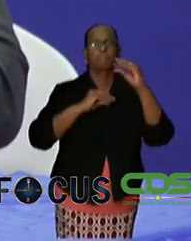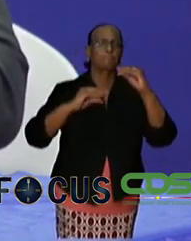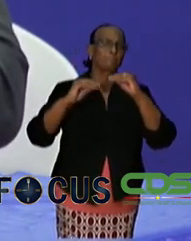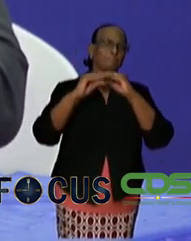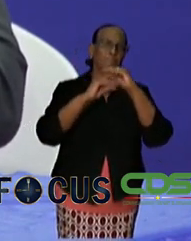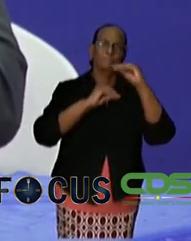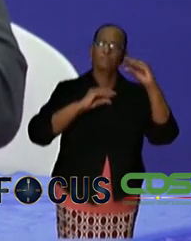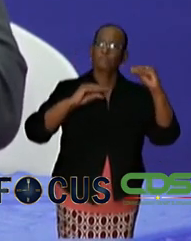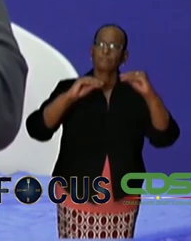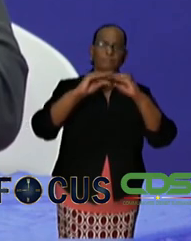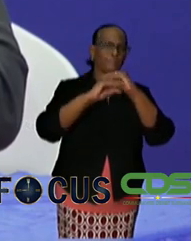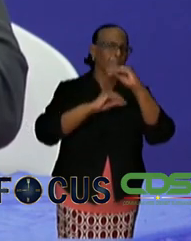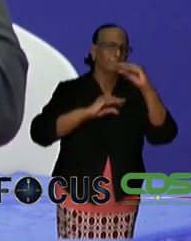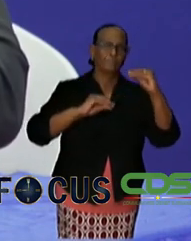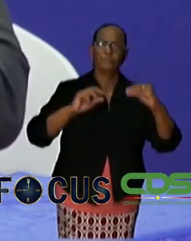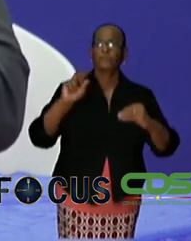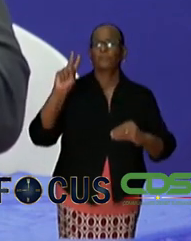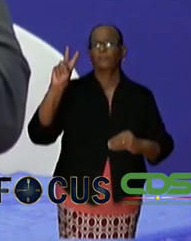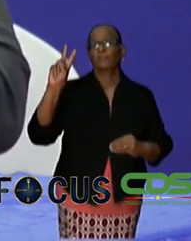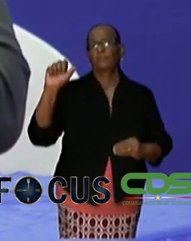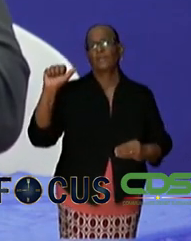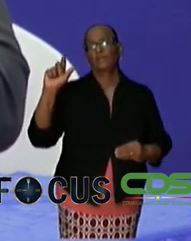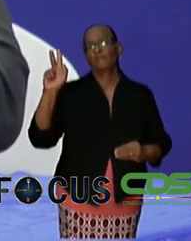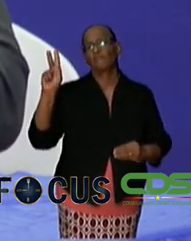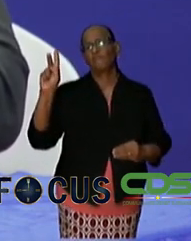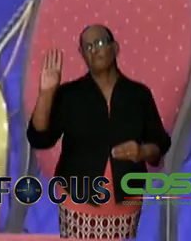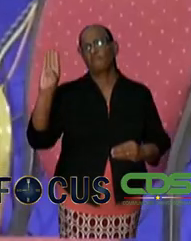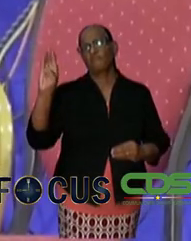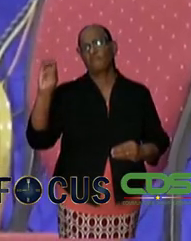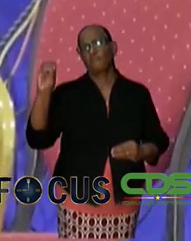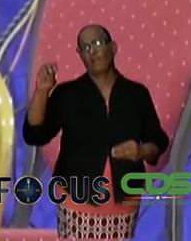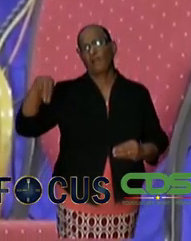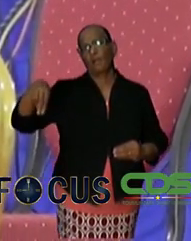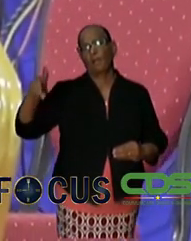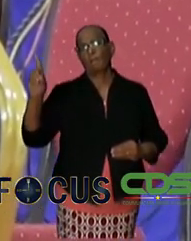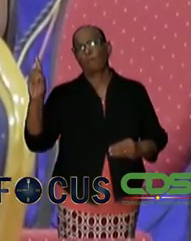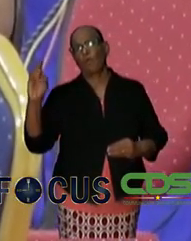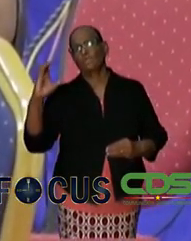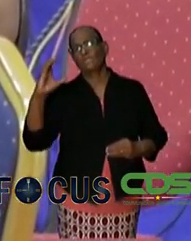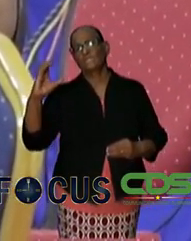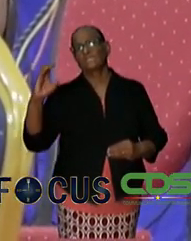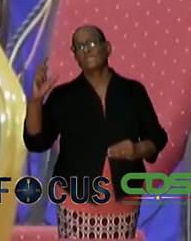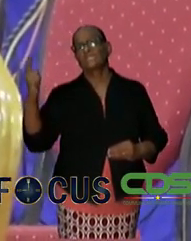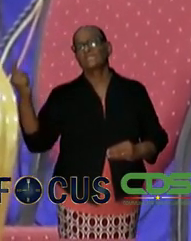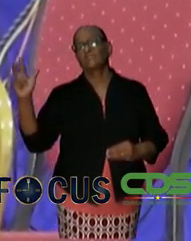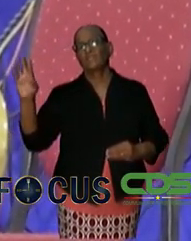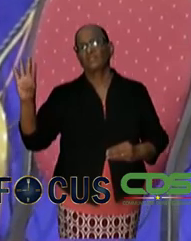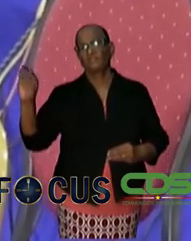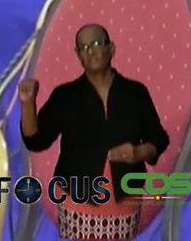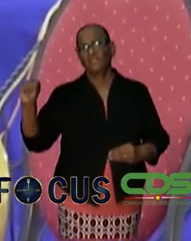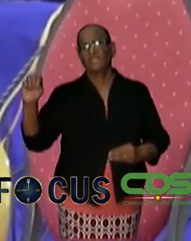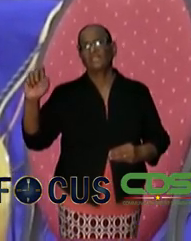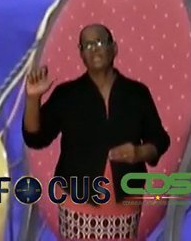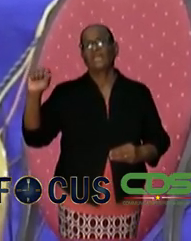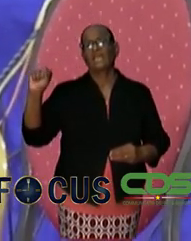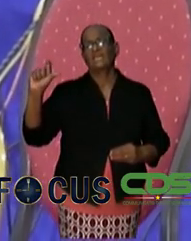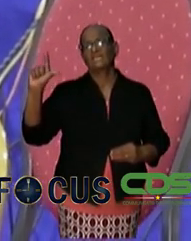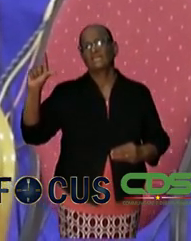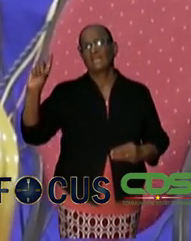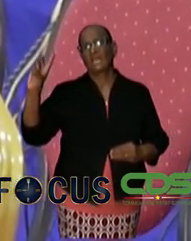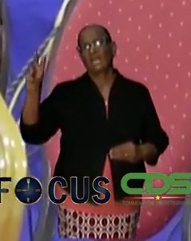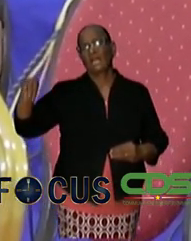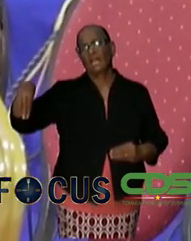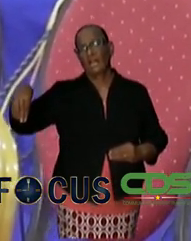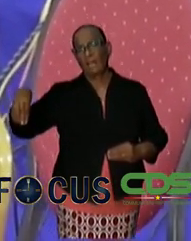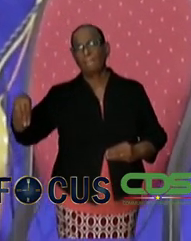met C47, met de vakbond van SLM, of met BPSLM, met de bond